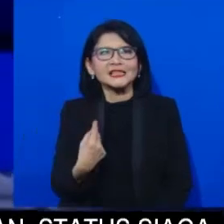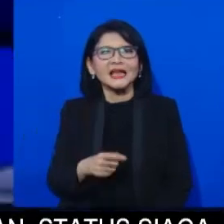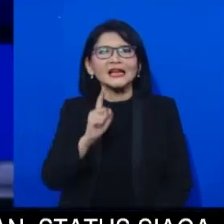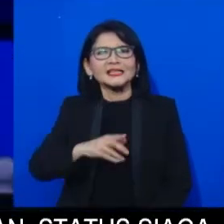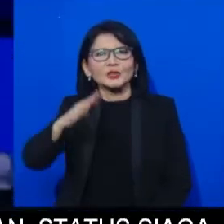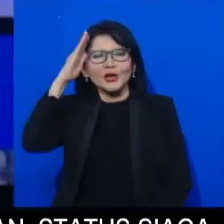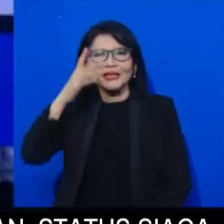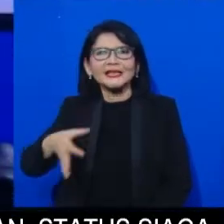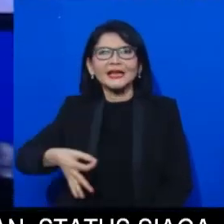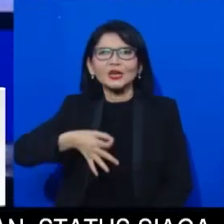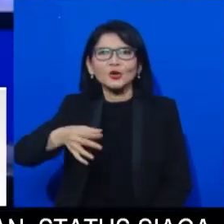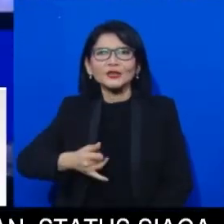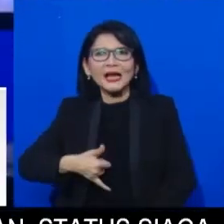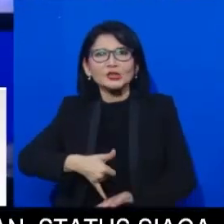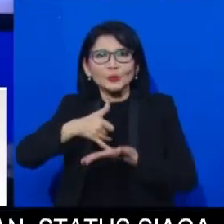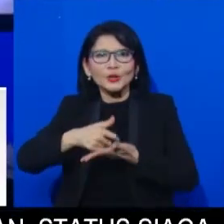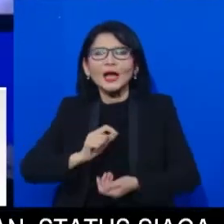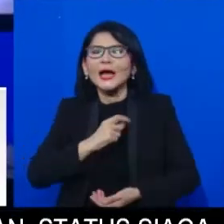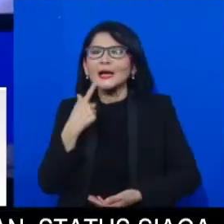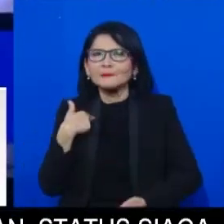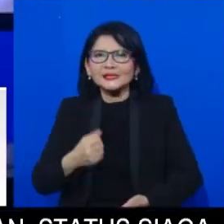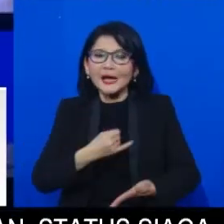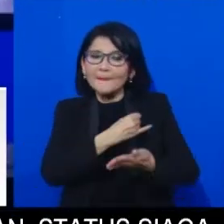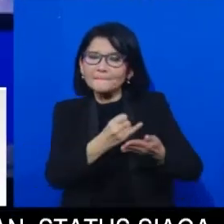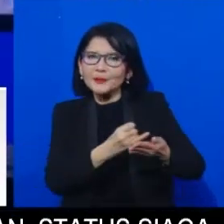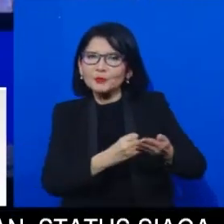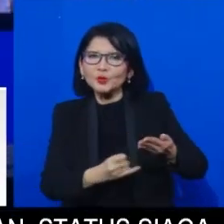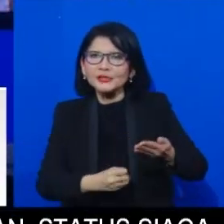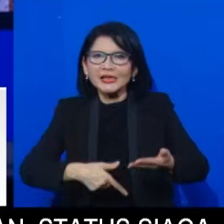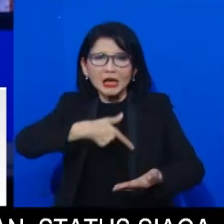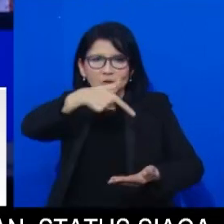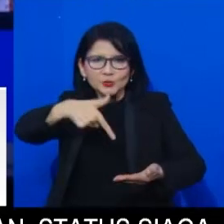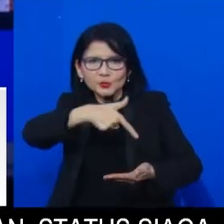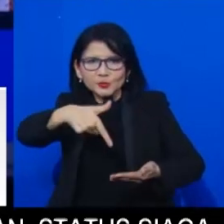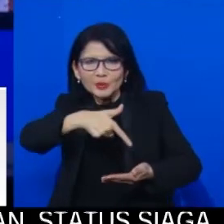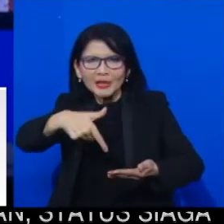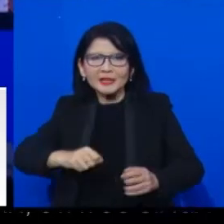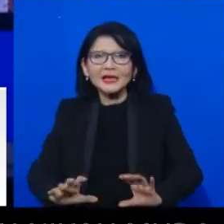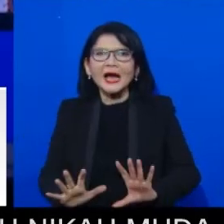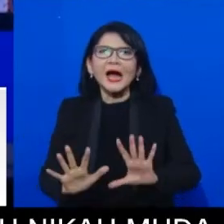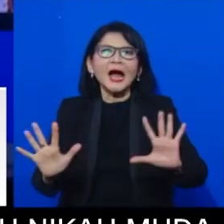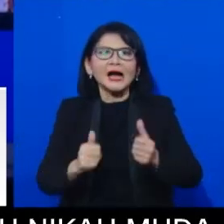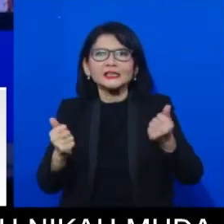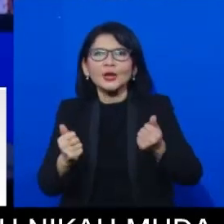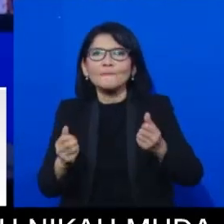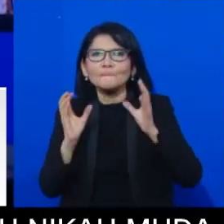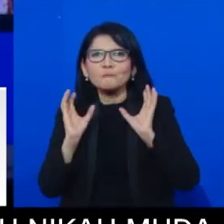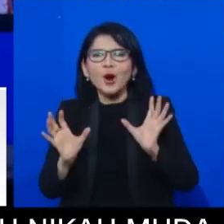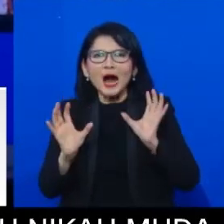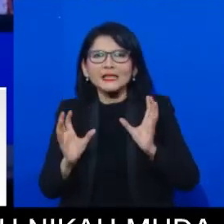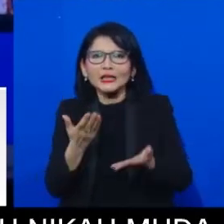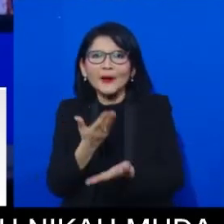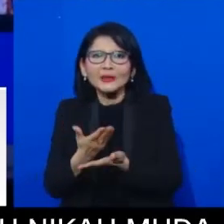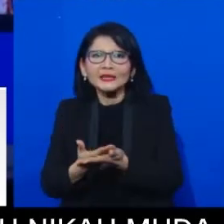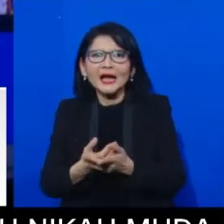pemuda asal Situbondo mampu membuat lukisan dengan cara dibakar alias pirografi. Hasil karyanya pun diburu wisatawan hingga dari